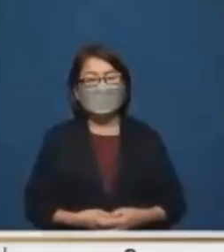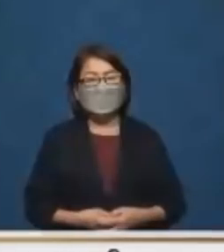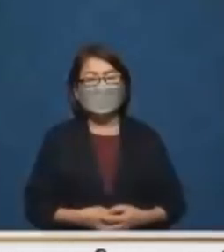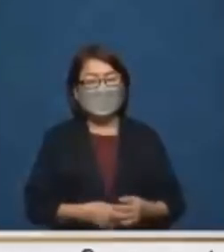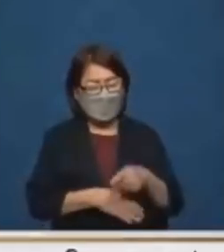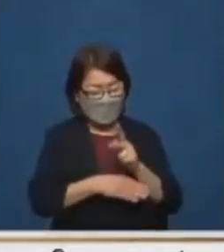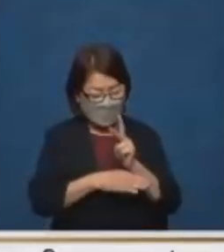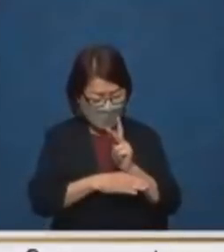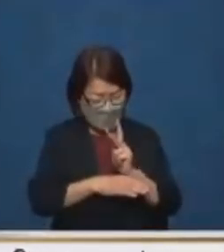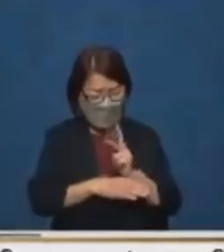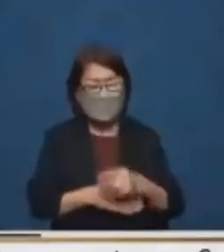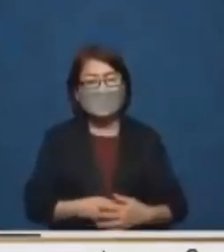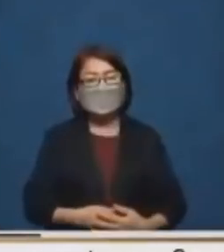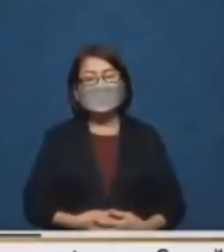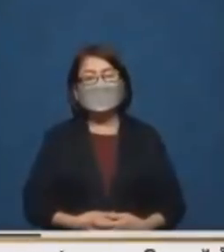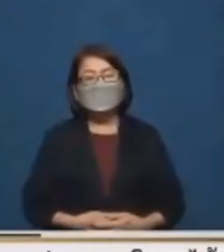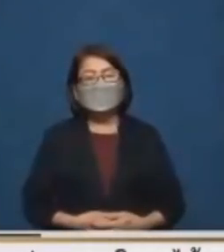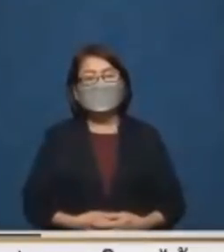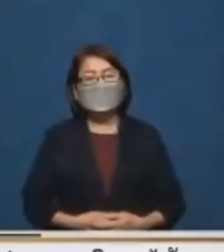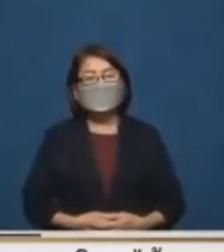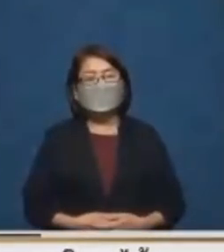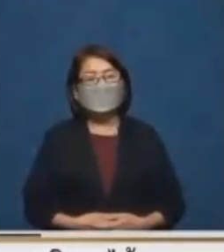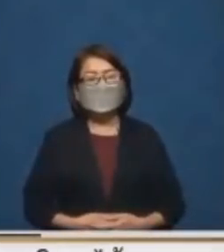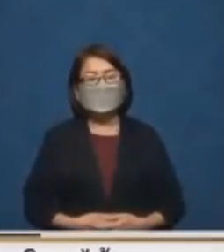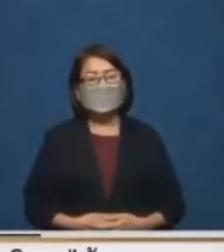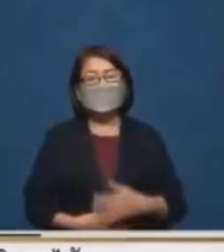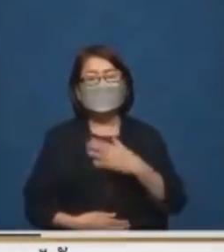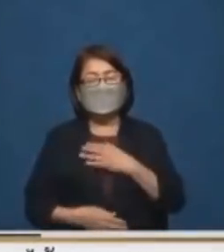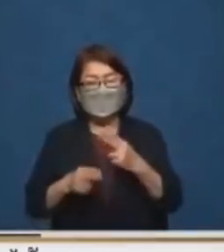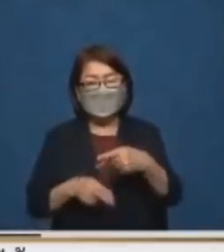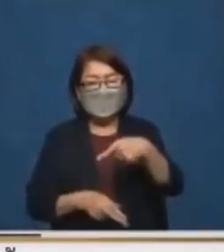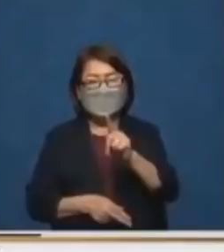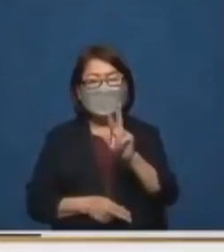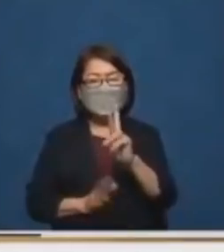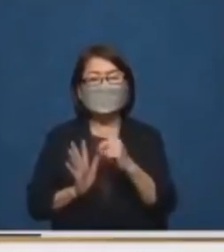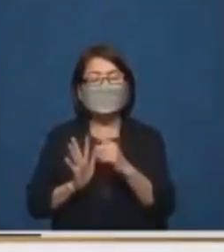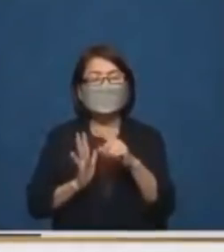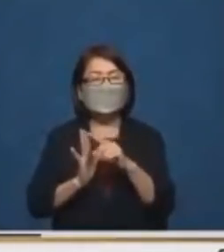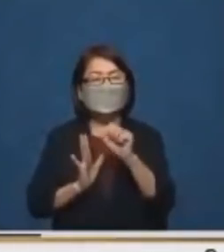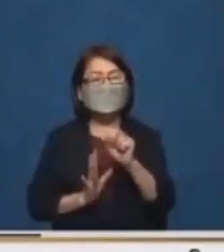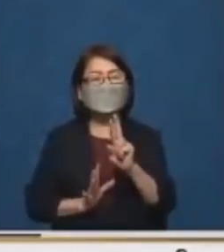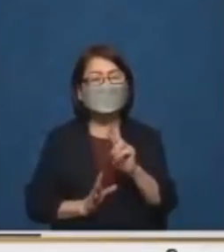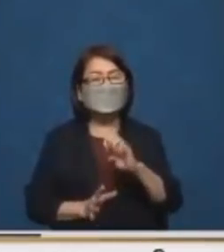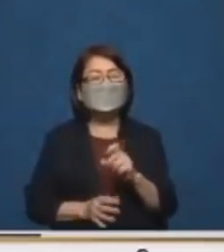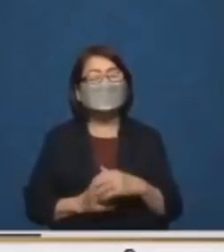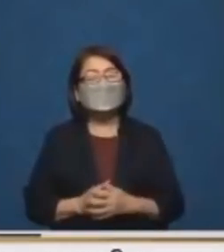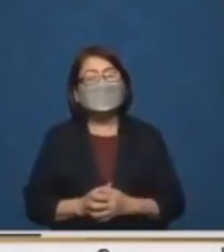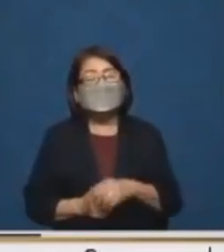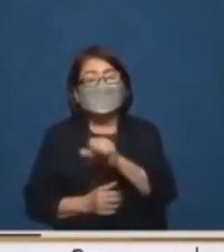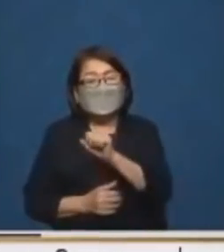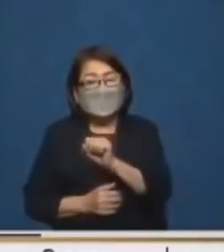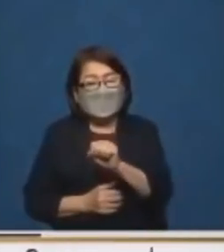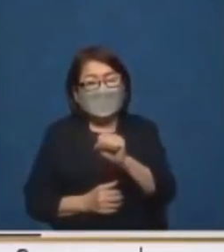ท่าน ประทานสภาผู้แรัสดอนที่ขอรบกัผมนายประเสริจจทราหวงทองสมาชิก สภาผู้